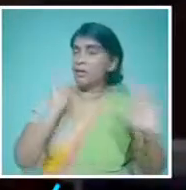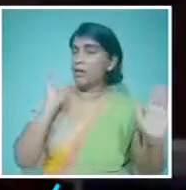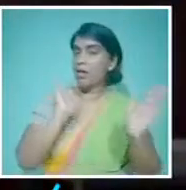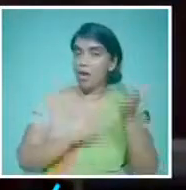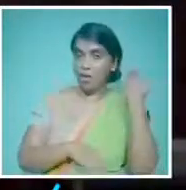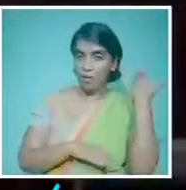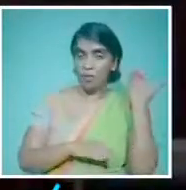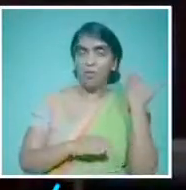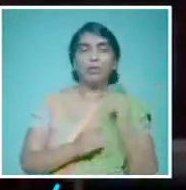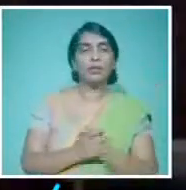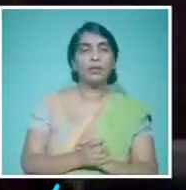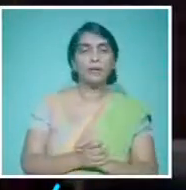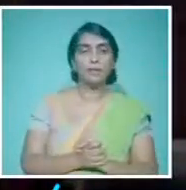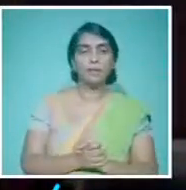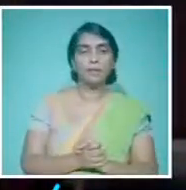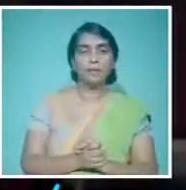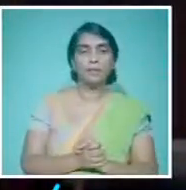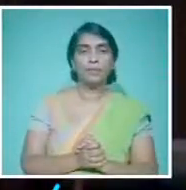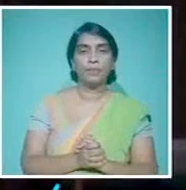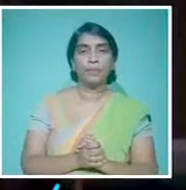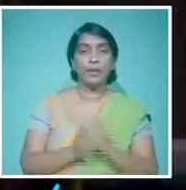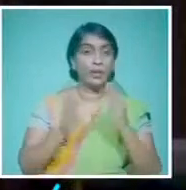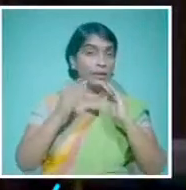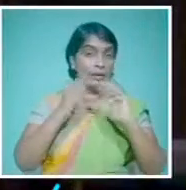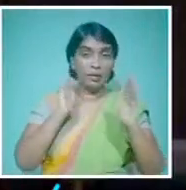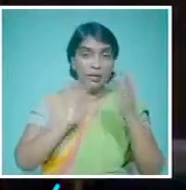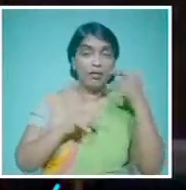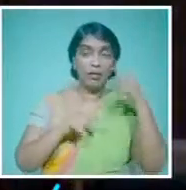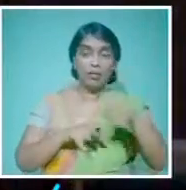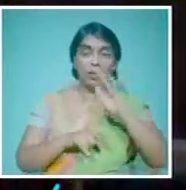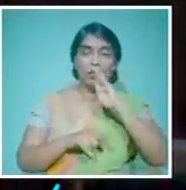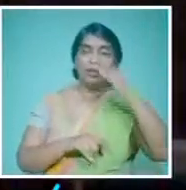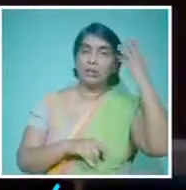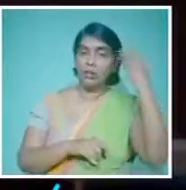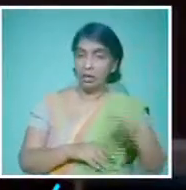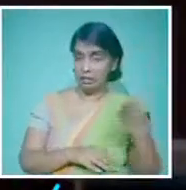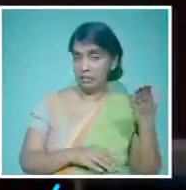එළවලා එතුමා නොගියා නම් එතුමා අද ජීවතුන් අතර නැහැ.